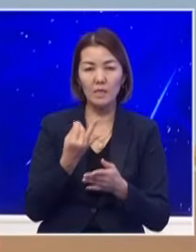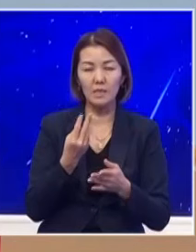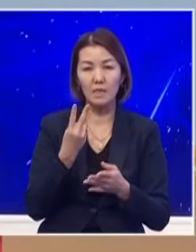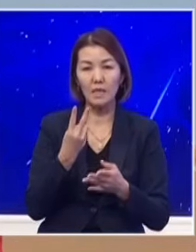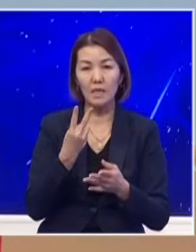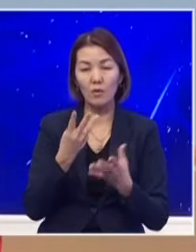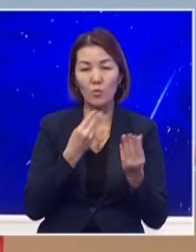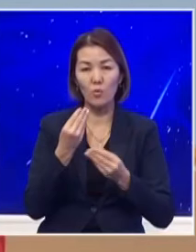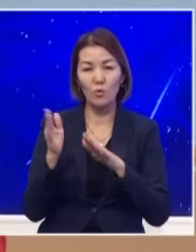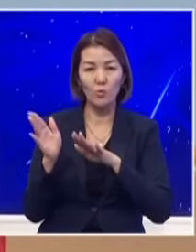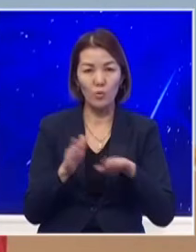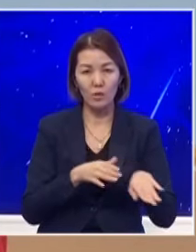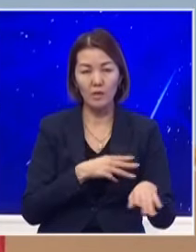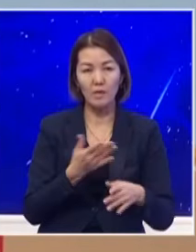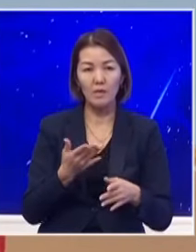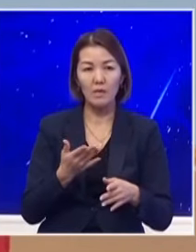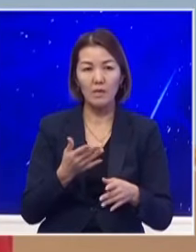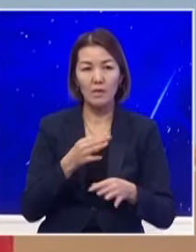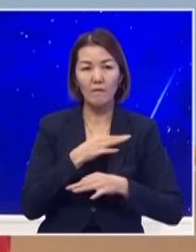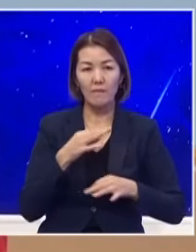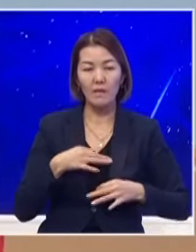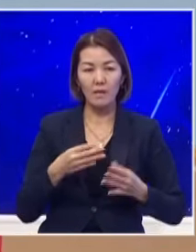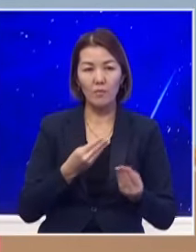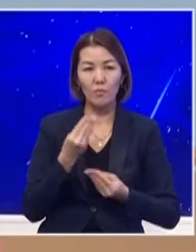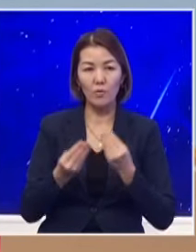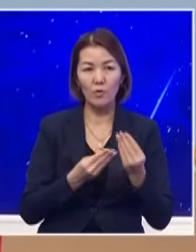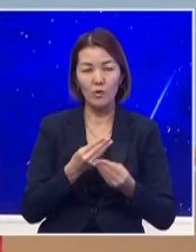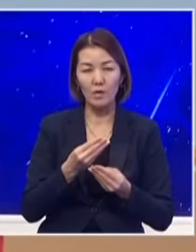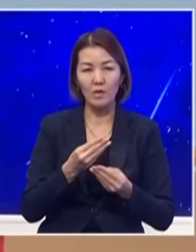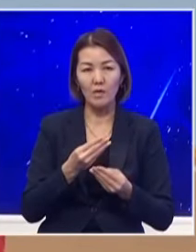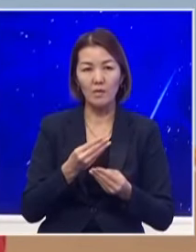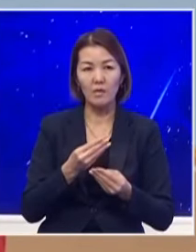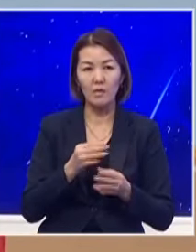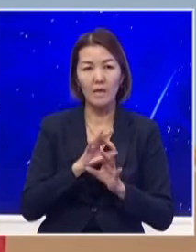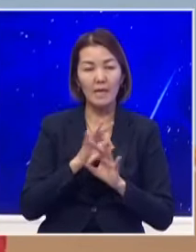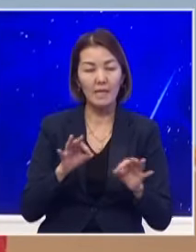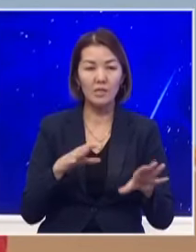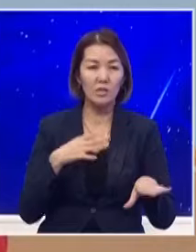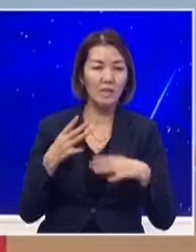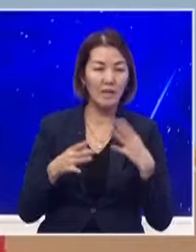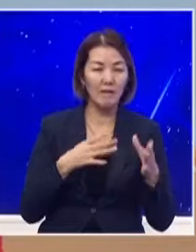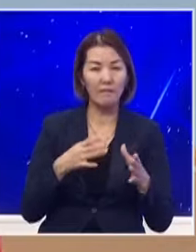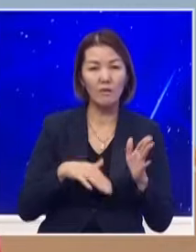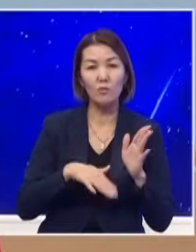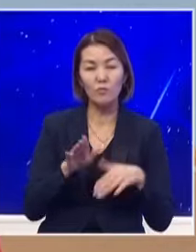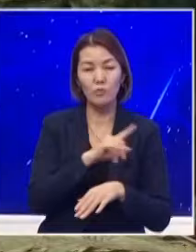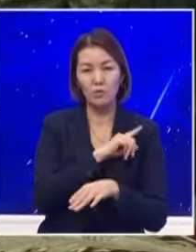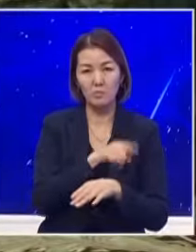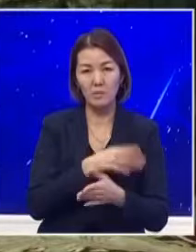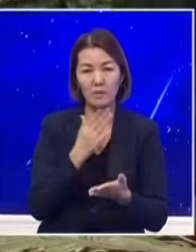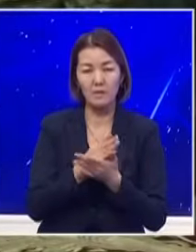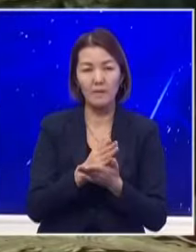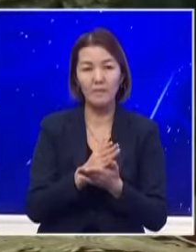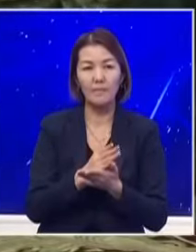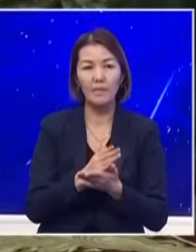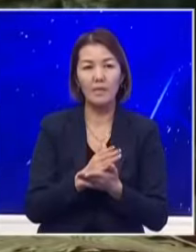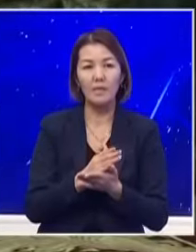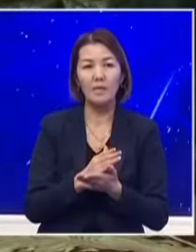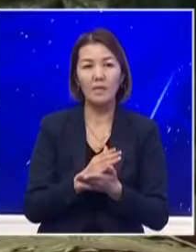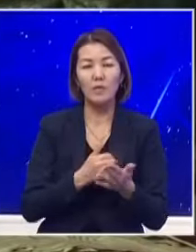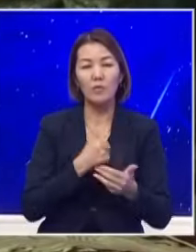кетті. Бәр ойын финалды ойынға татиды. Жақсы, бәр командалар жақсы дайындалып келген. Доп